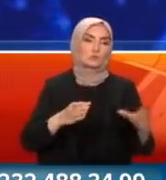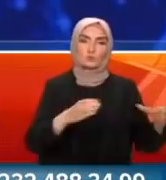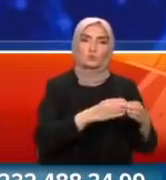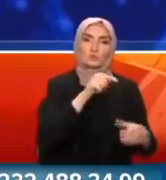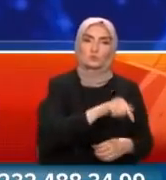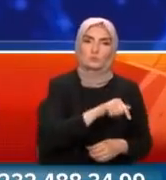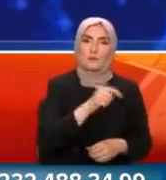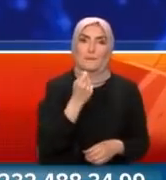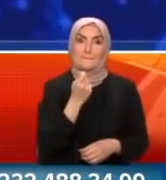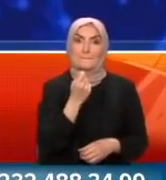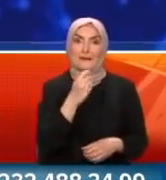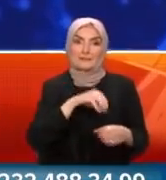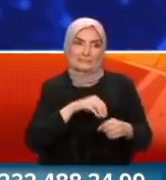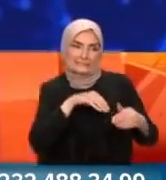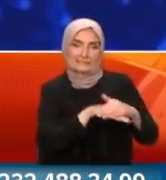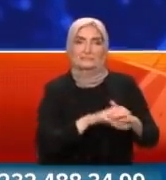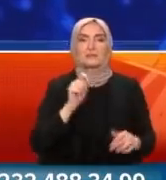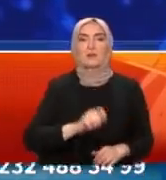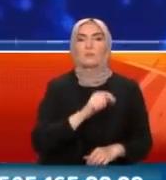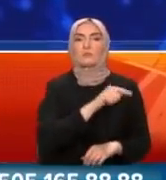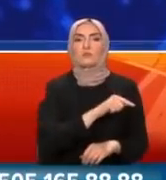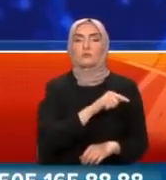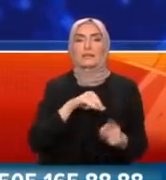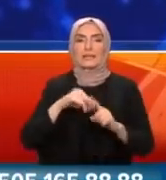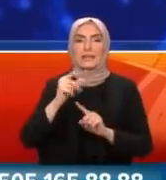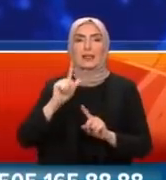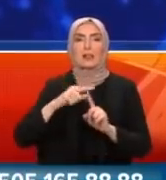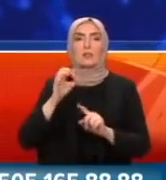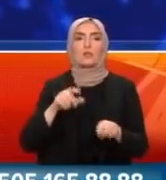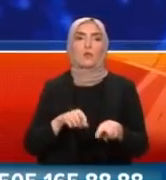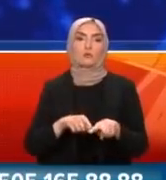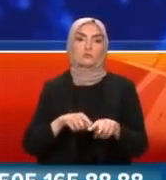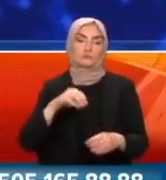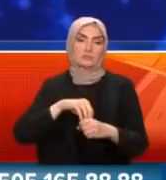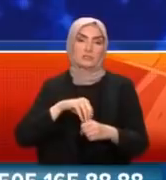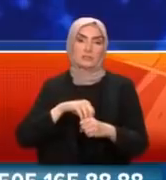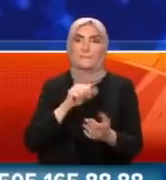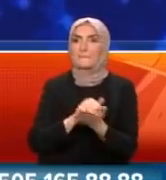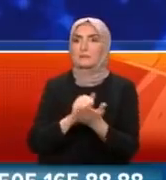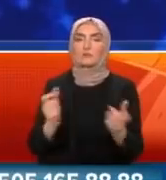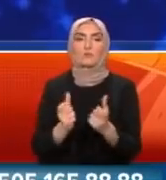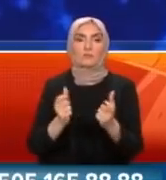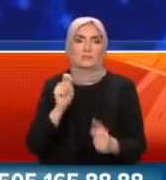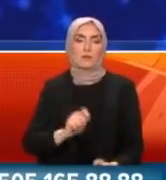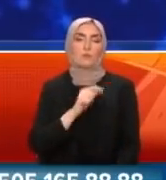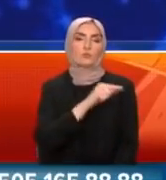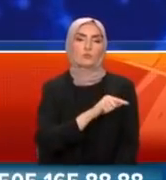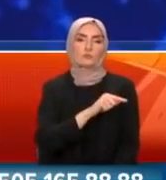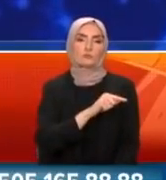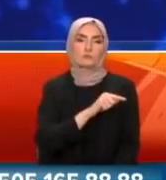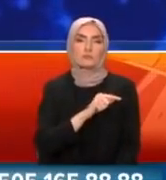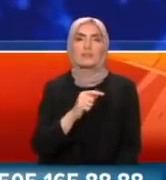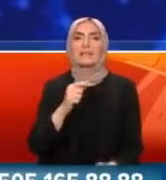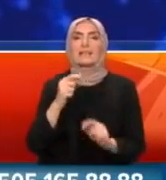değişik gruplar laaa adeta asıl toplantı yapıyorlardı ithalatçılar telaş içindeydi